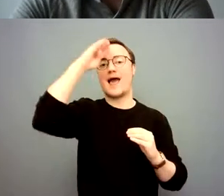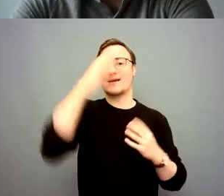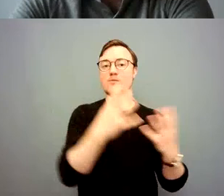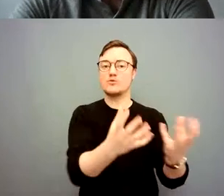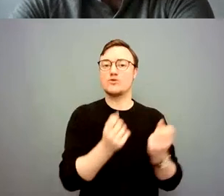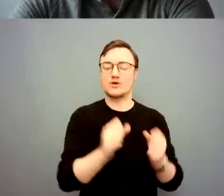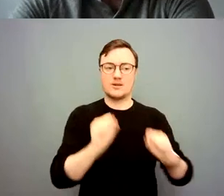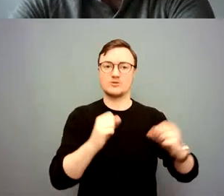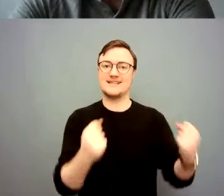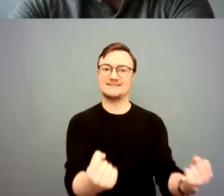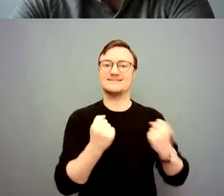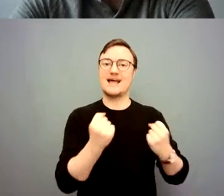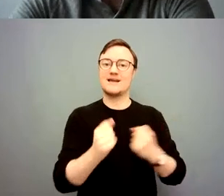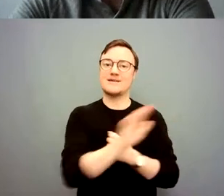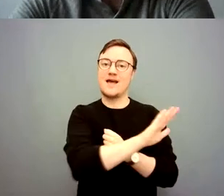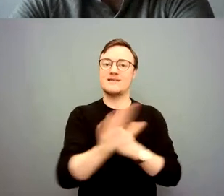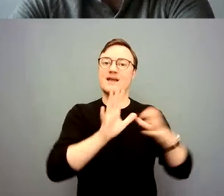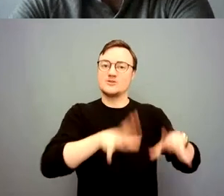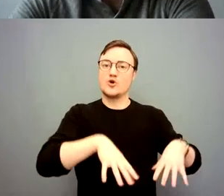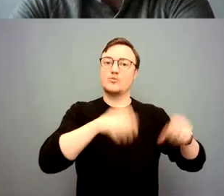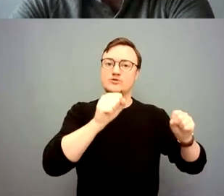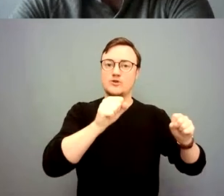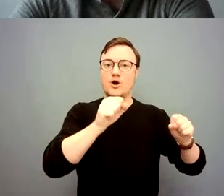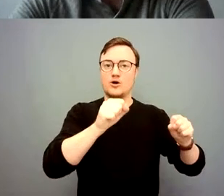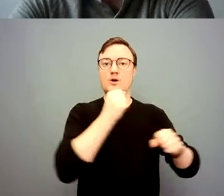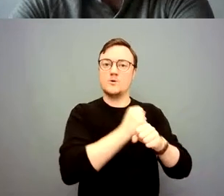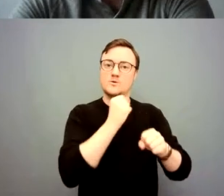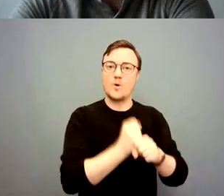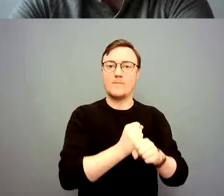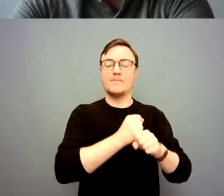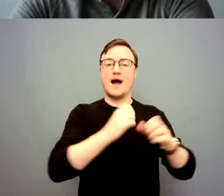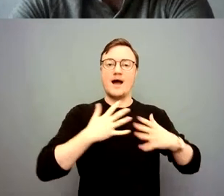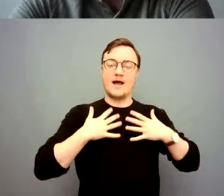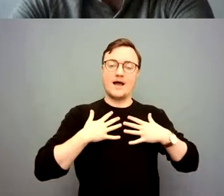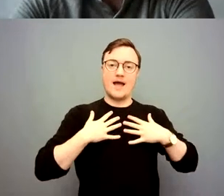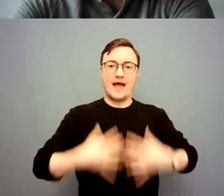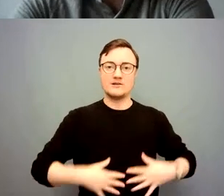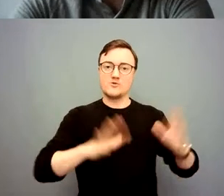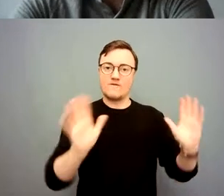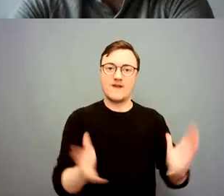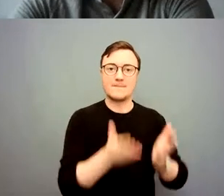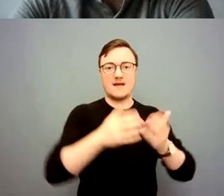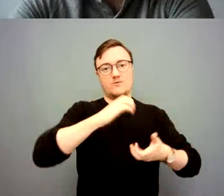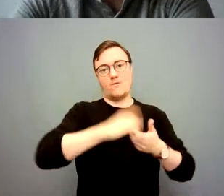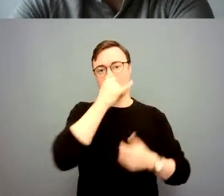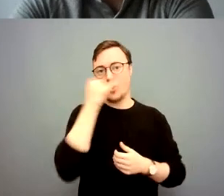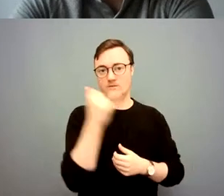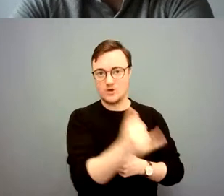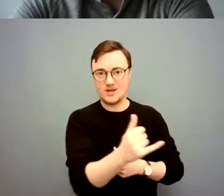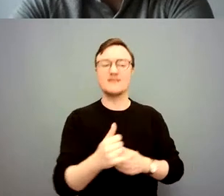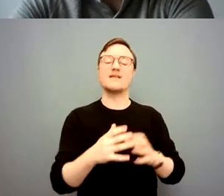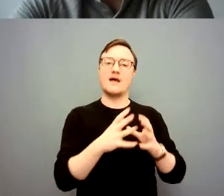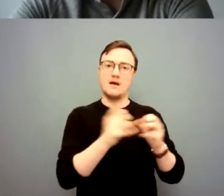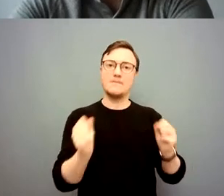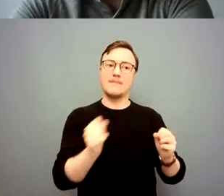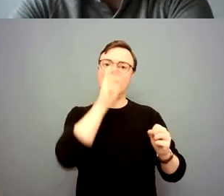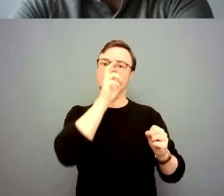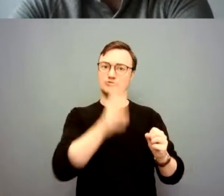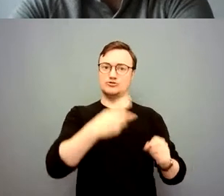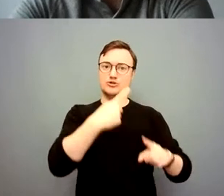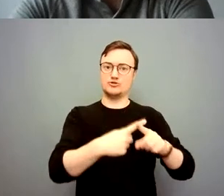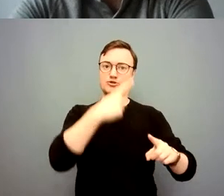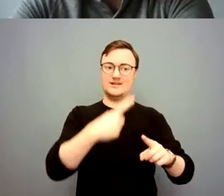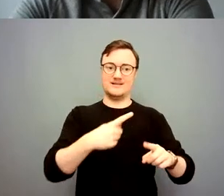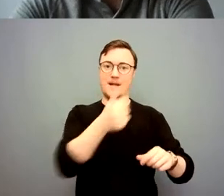uppdrag att vara hälsofrämjande och förebyggande. Det är också viktigt att insikten finns ju här att behoven skiljer sig väldigt mycket